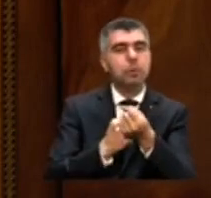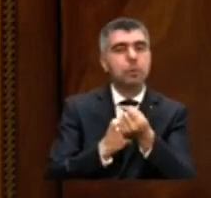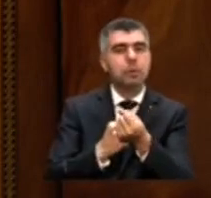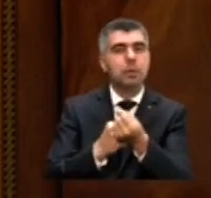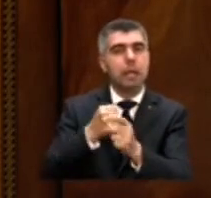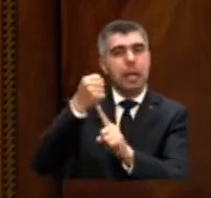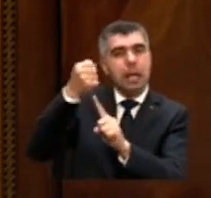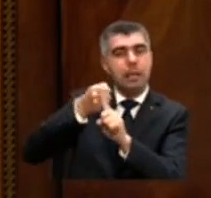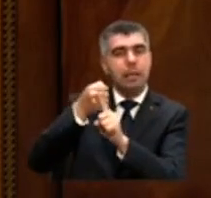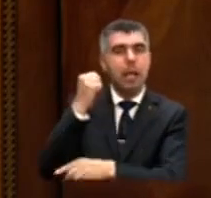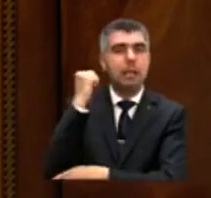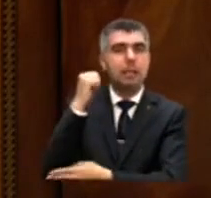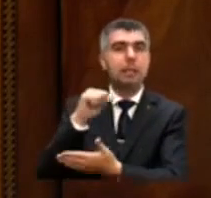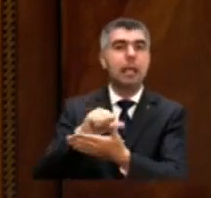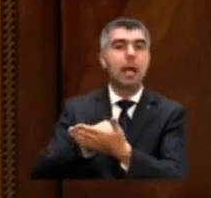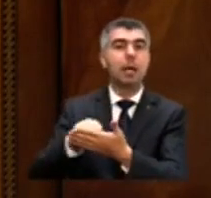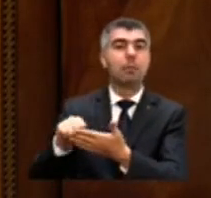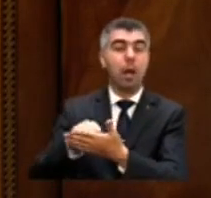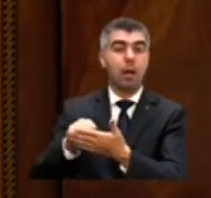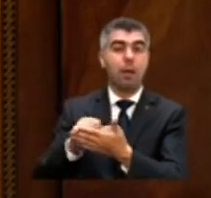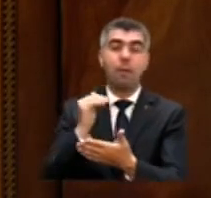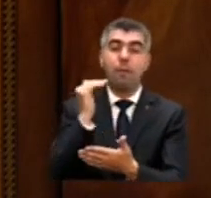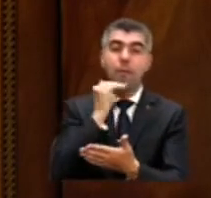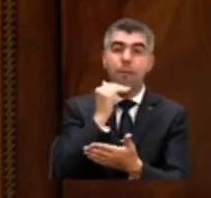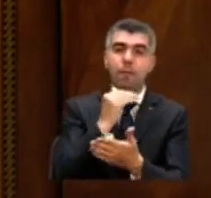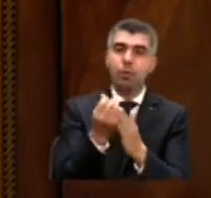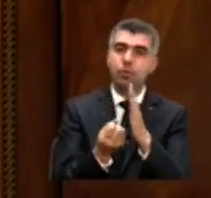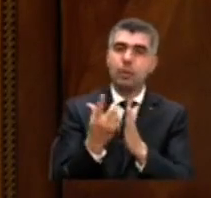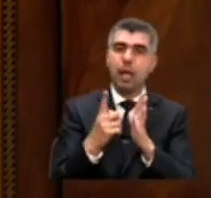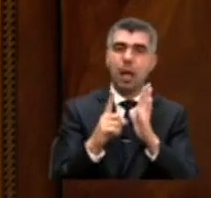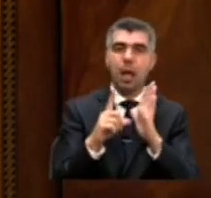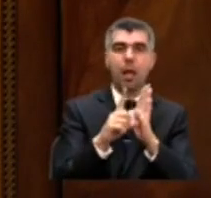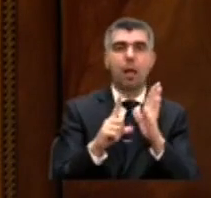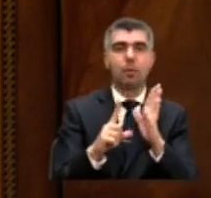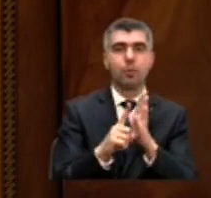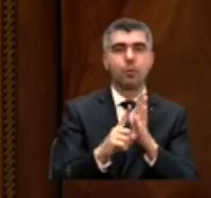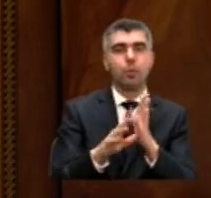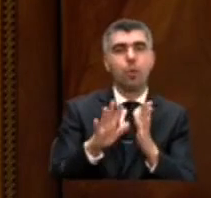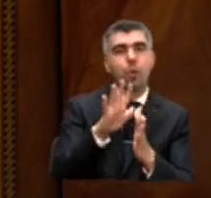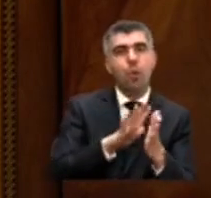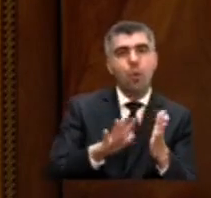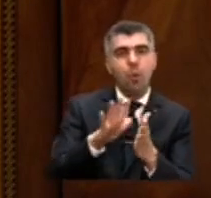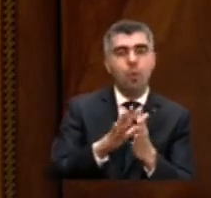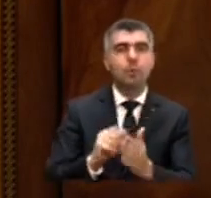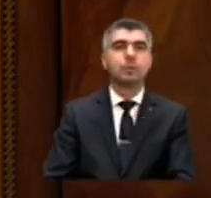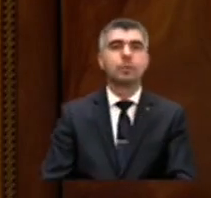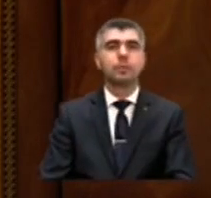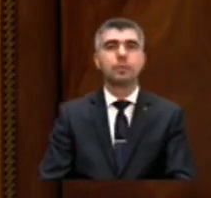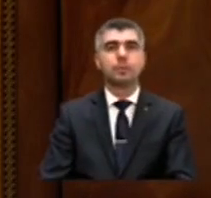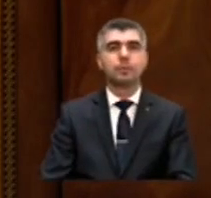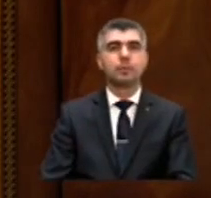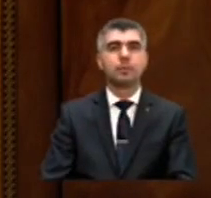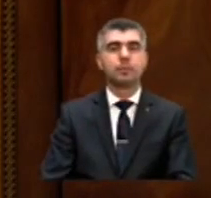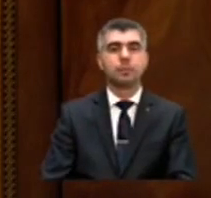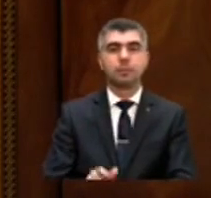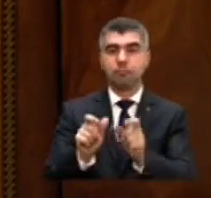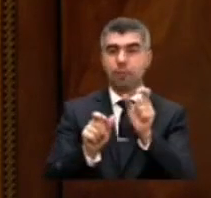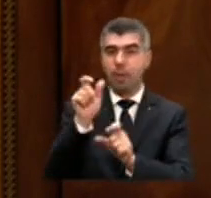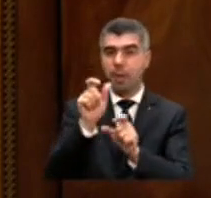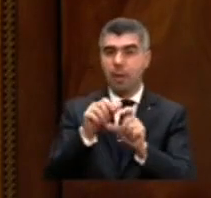في أسرع وقت بميثاق جديد ومحفز للاستثمار. حضرة السيدة